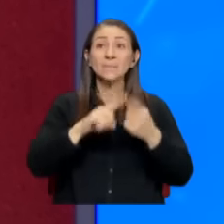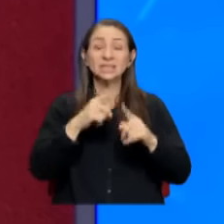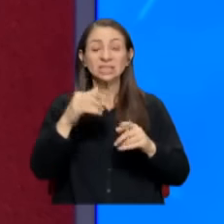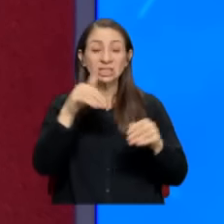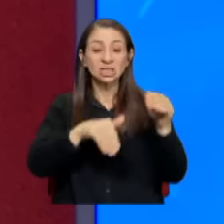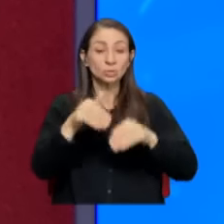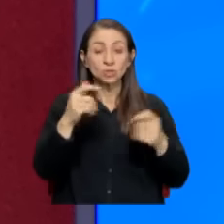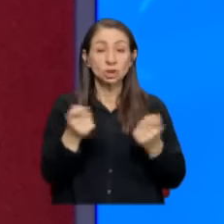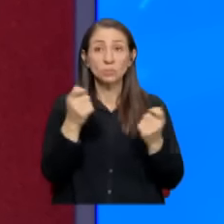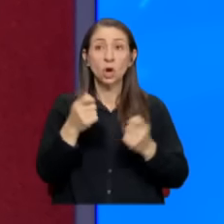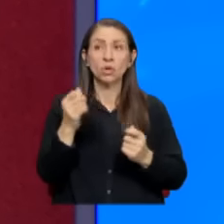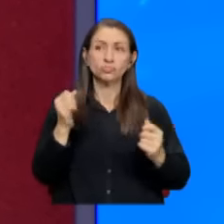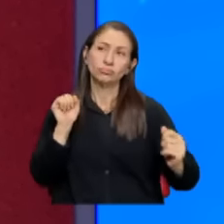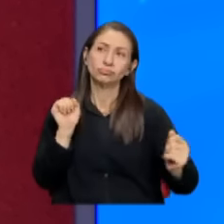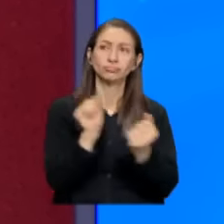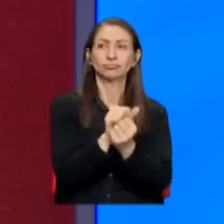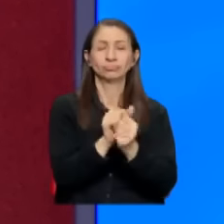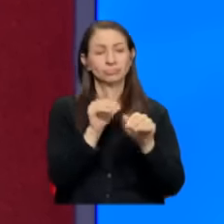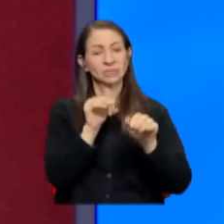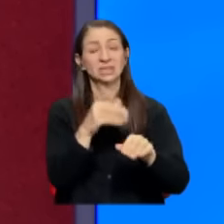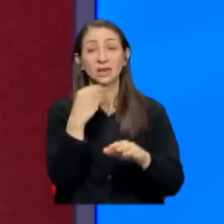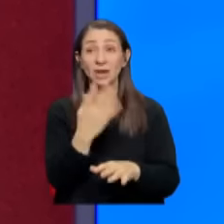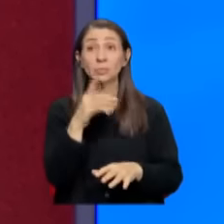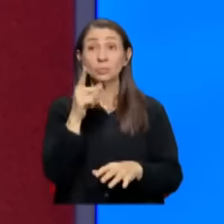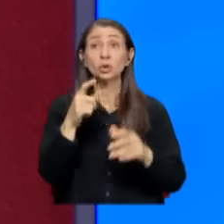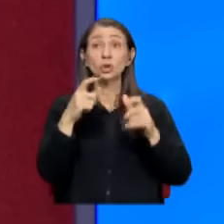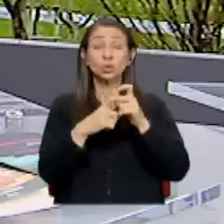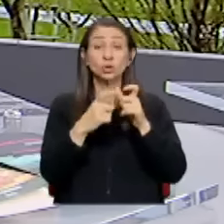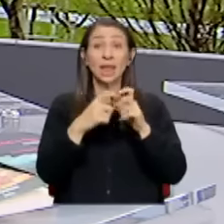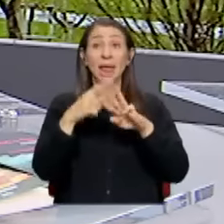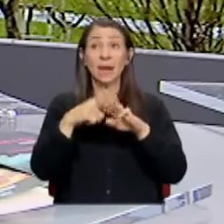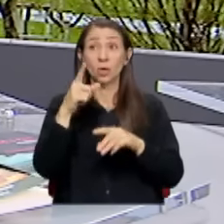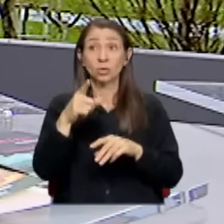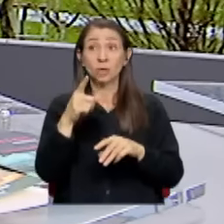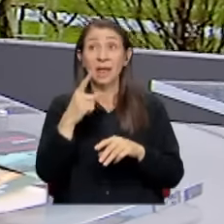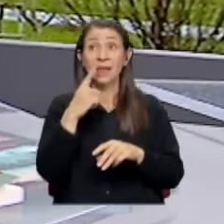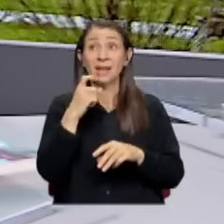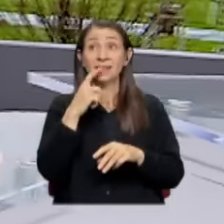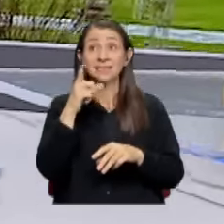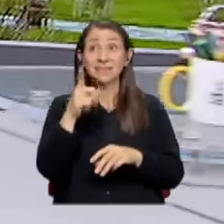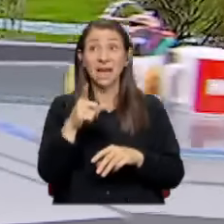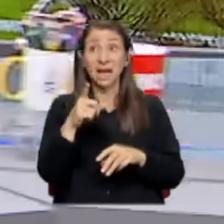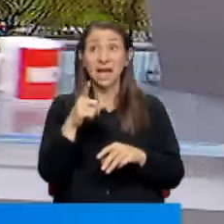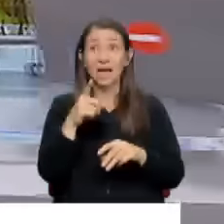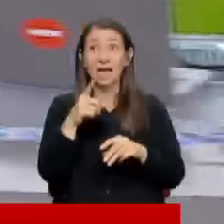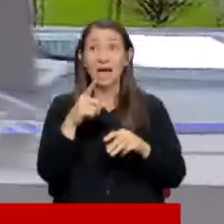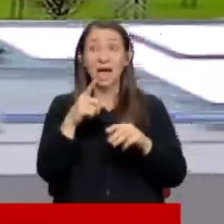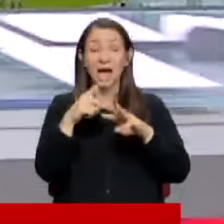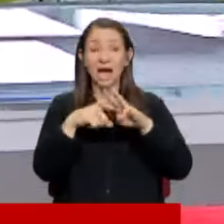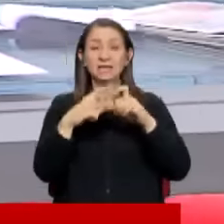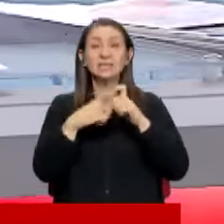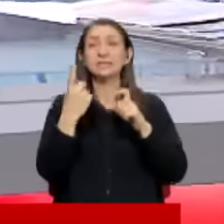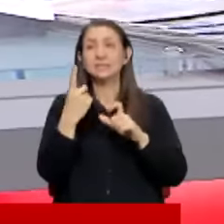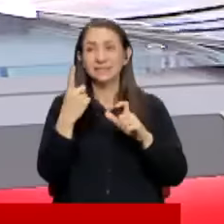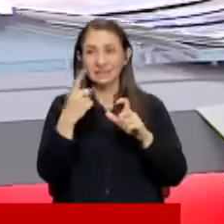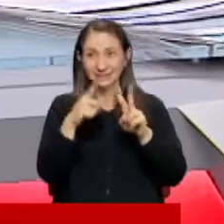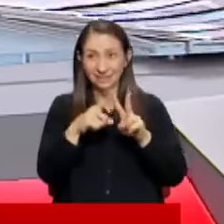seçim çalışmalarına omuz verdi. Bu arada Gürsel Erol Elazığ'da Ağın'a da gitti. Ağın'ın belediye